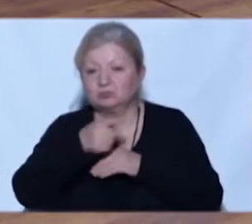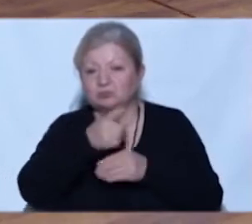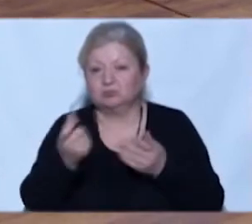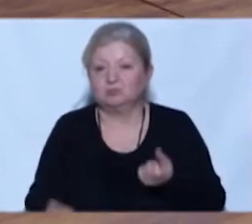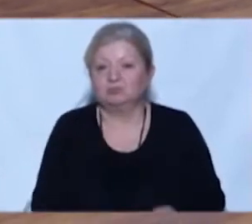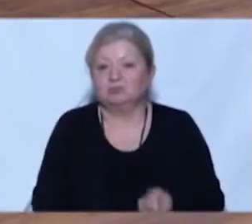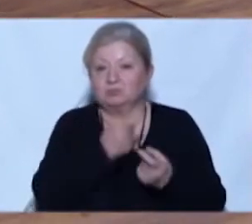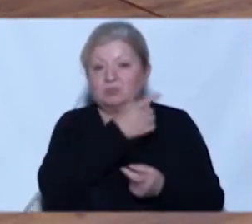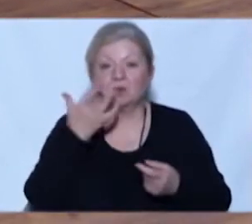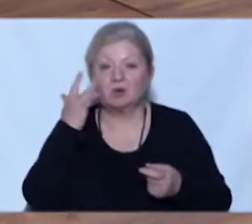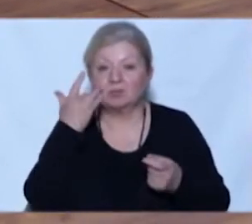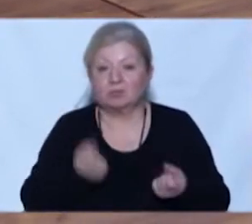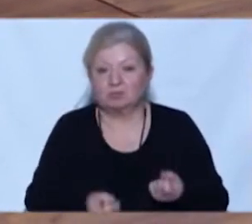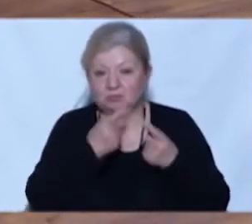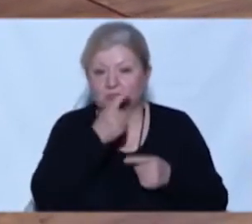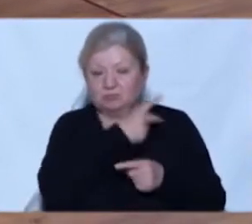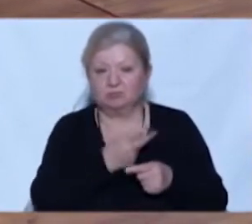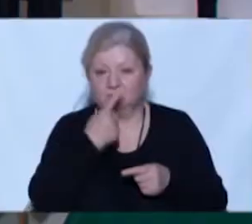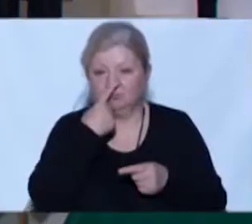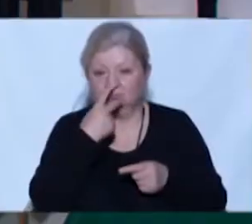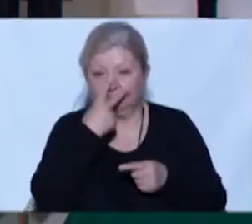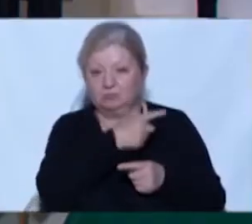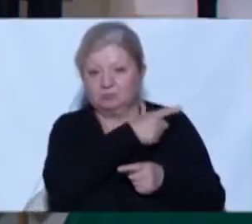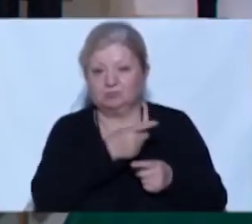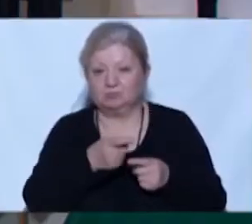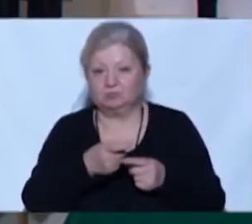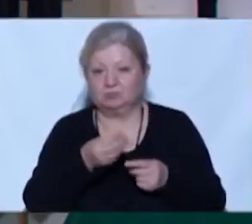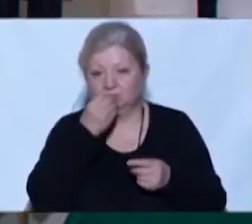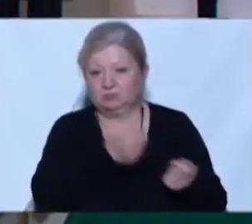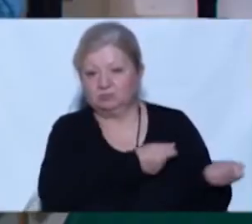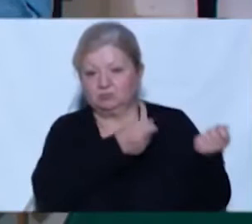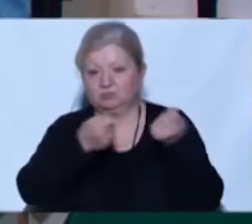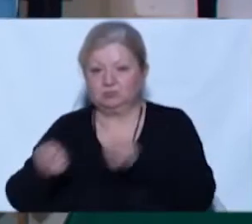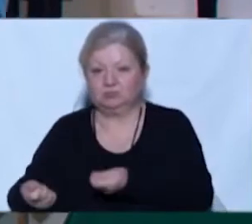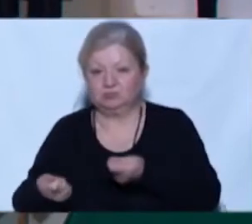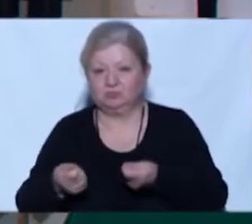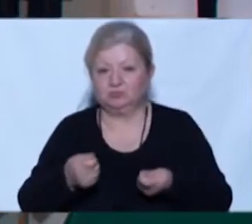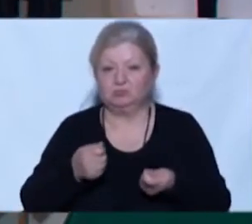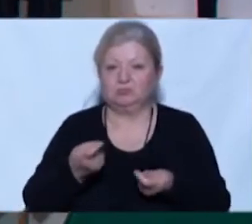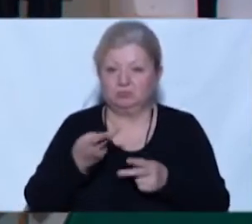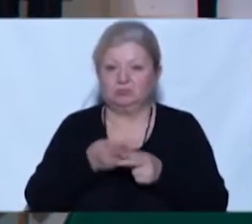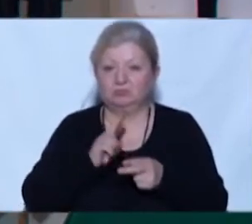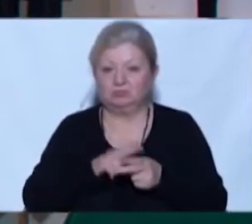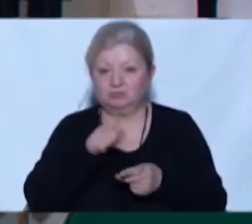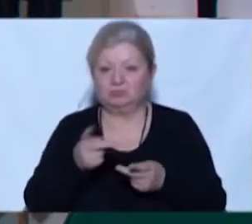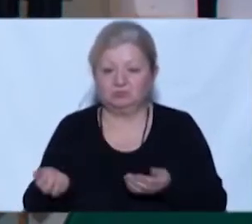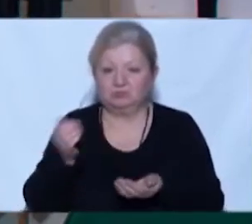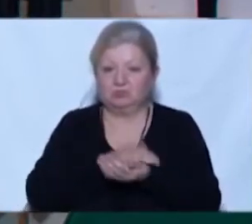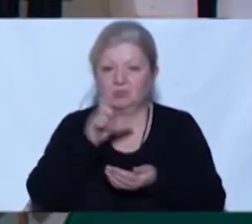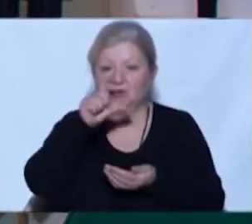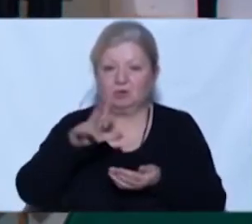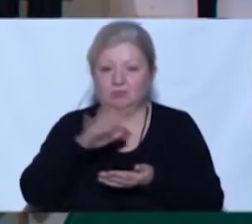ame mier Americii s-au mutat în chemde gata, es producti, chemotanili, da, ase gaiet no Europa am